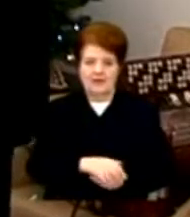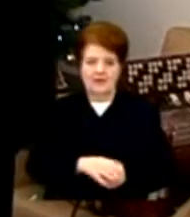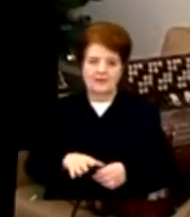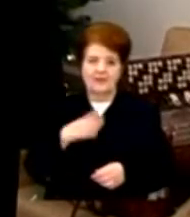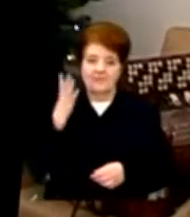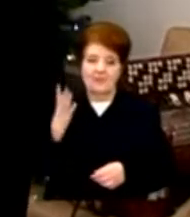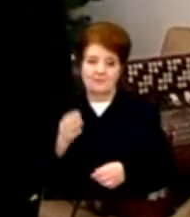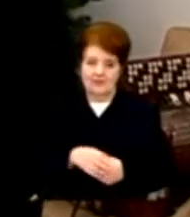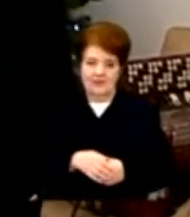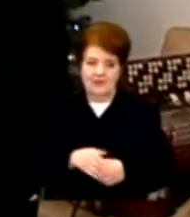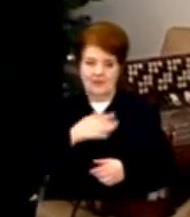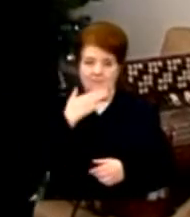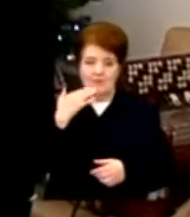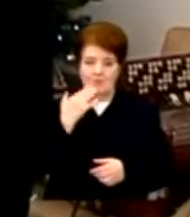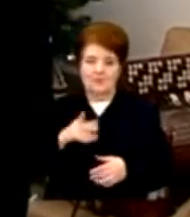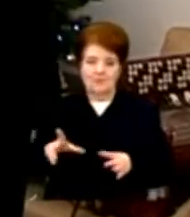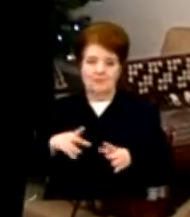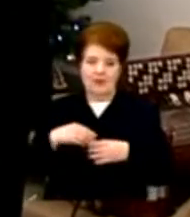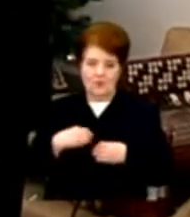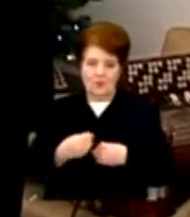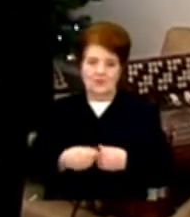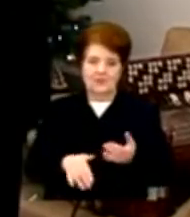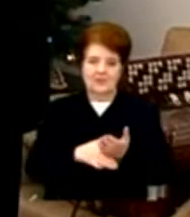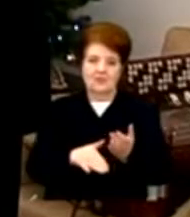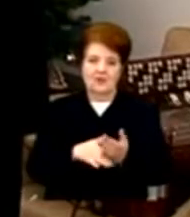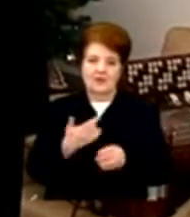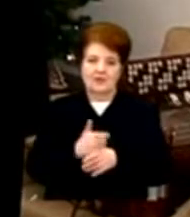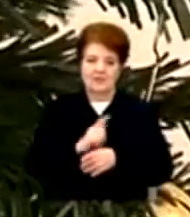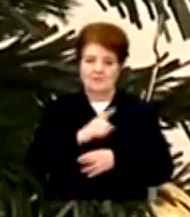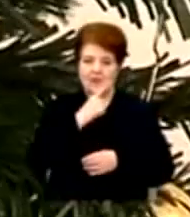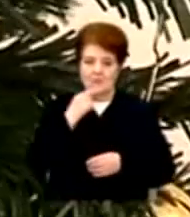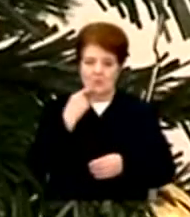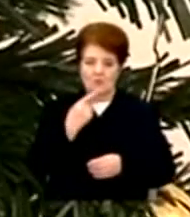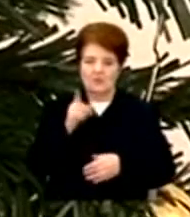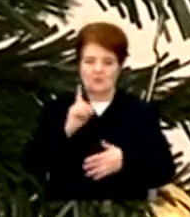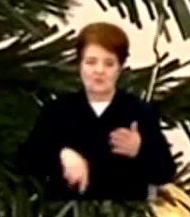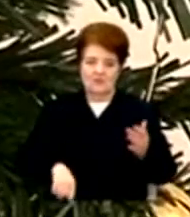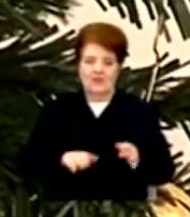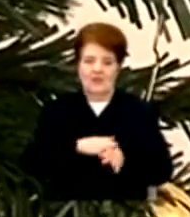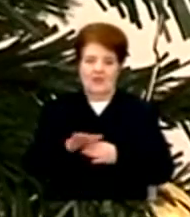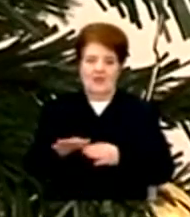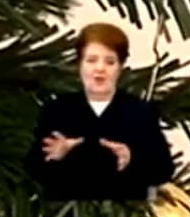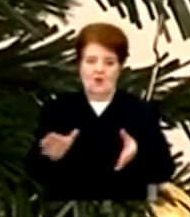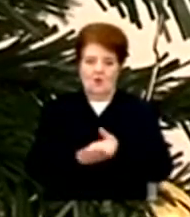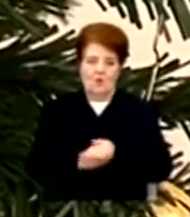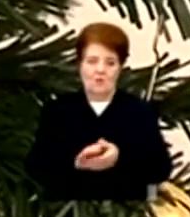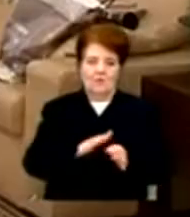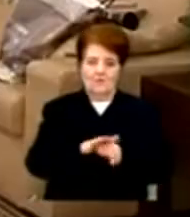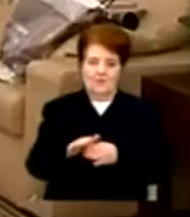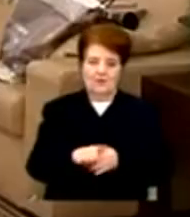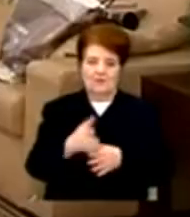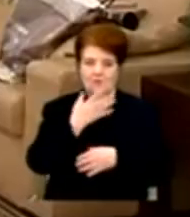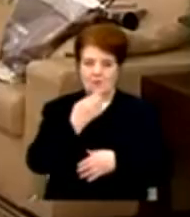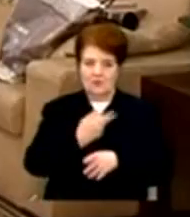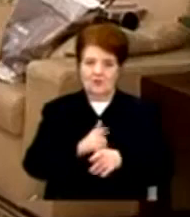să fim cât mai mult împreună, să ne ajutăm cât mai mult și sigur să avem împliniri comune frumoase. Suntem